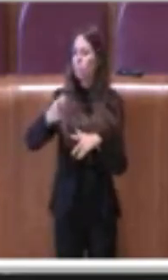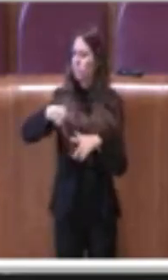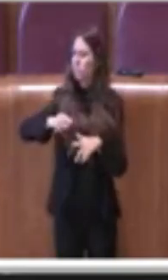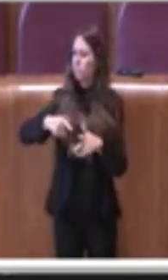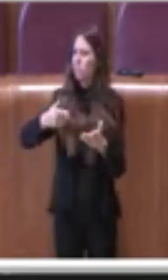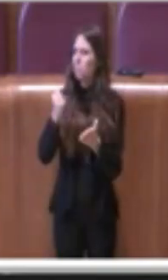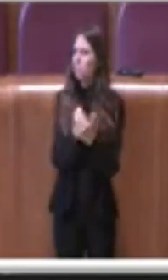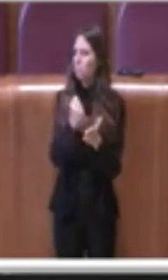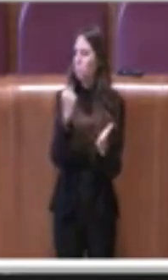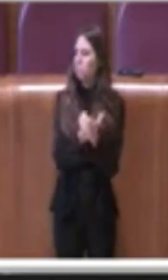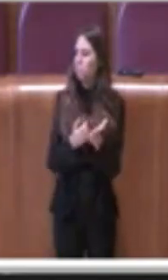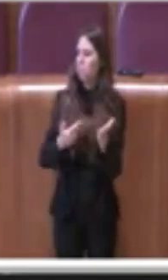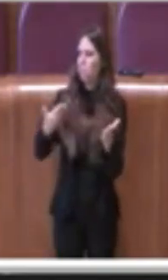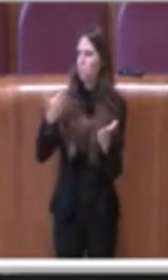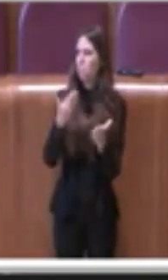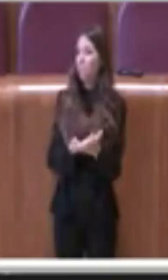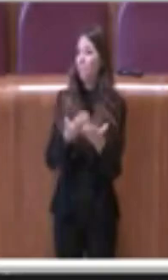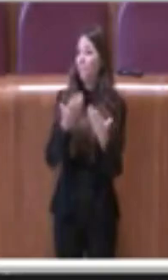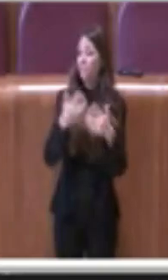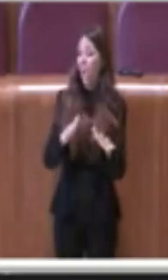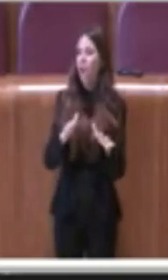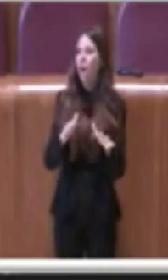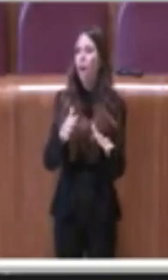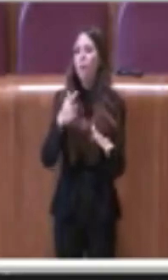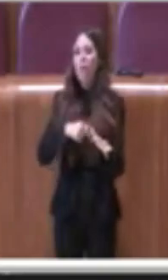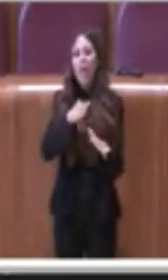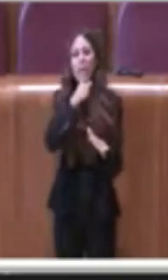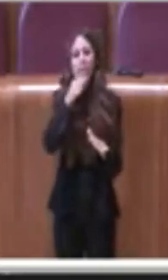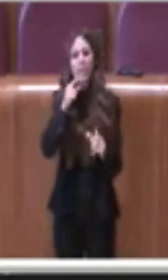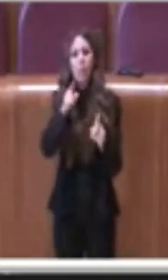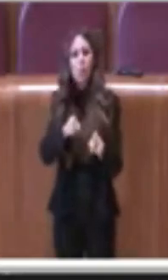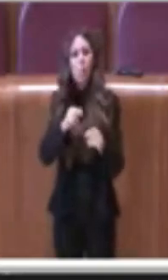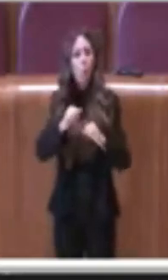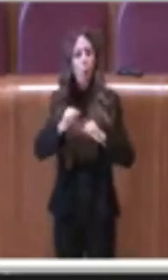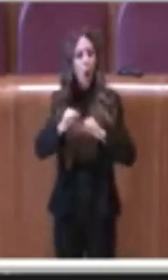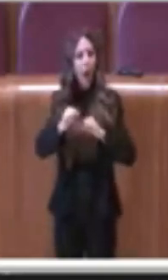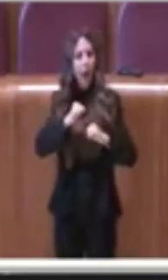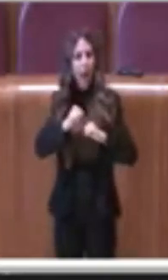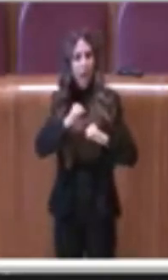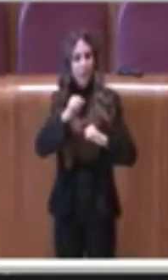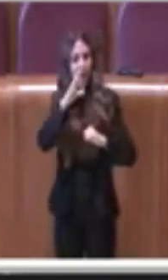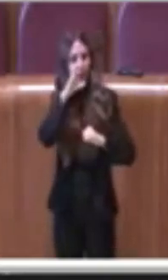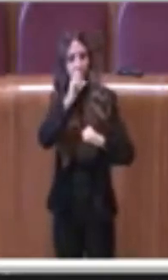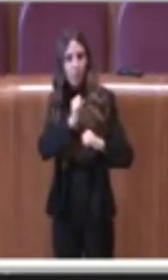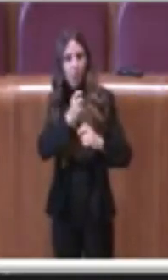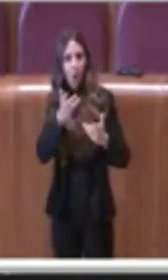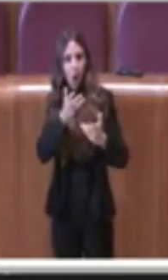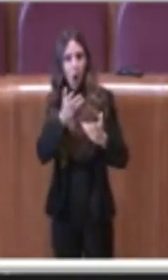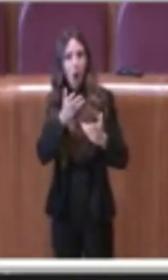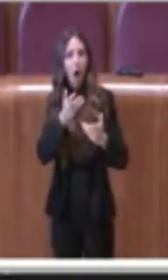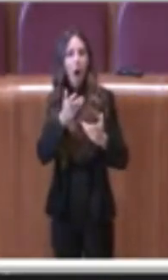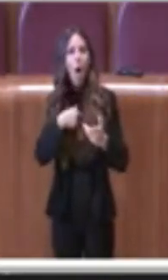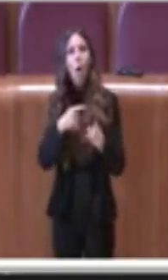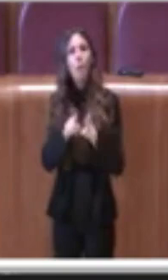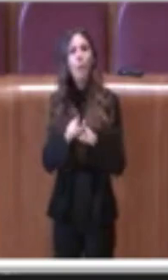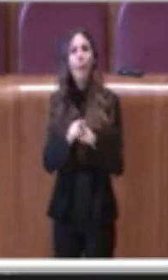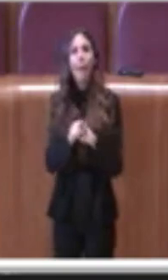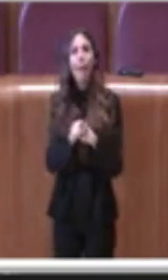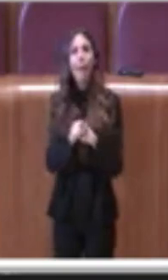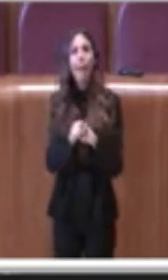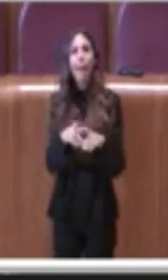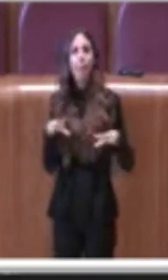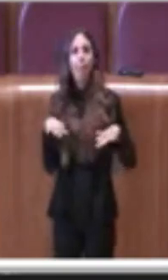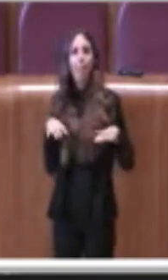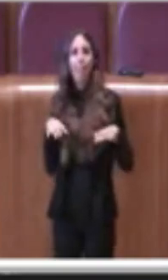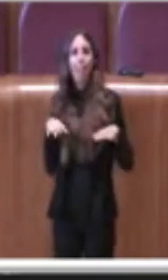abbiamo presentato un atto. Questo per far capire che l'amministrazione in questi anni non ha dormito sul tema dei cambiamenti climatici, anzi ha